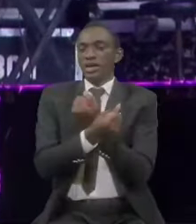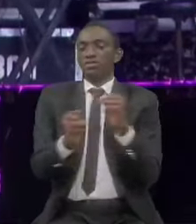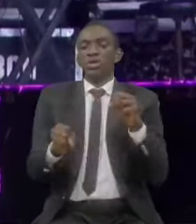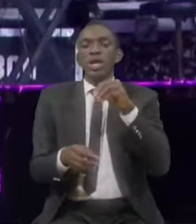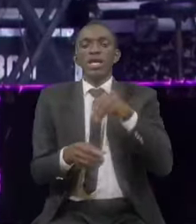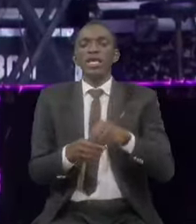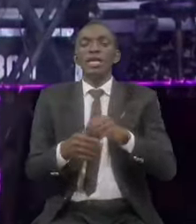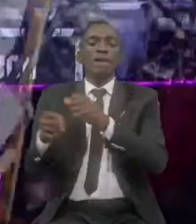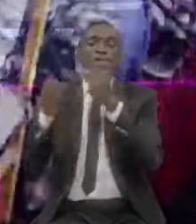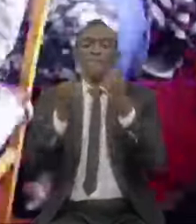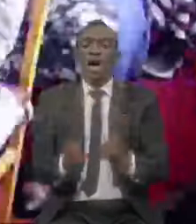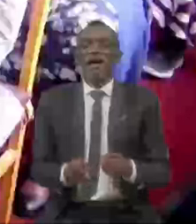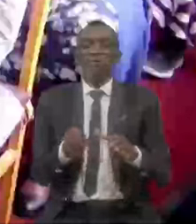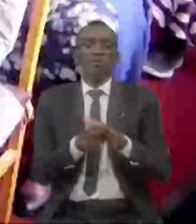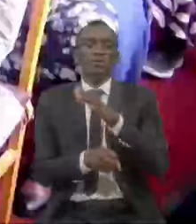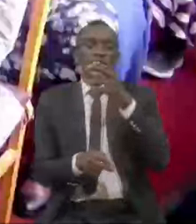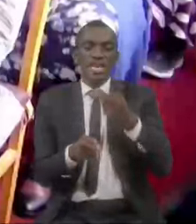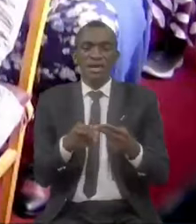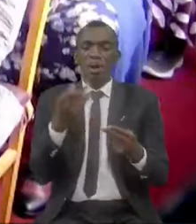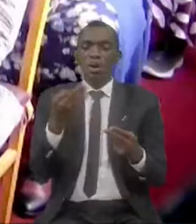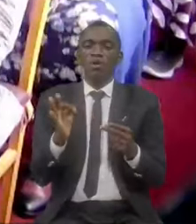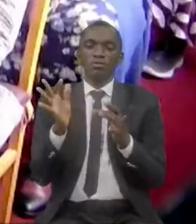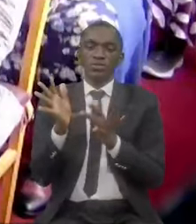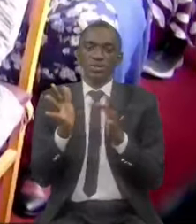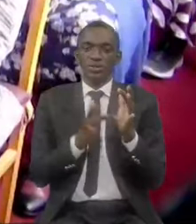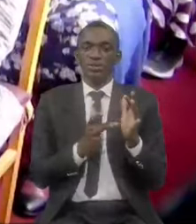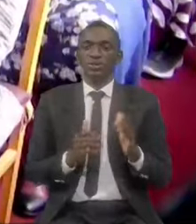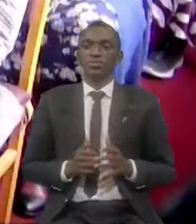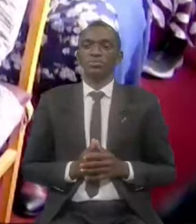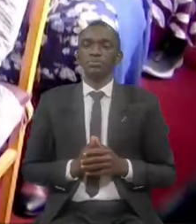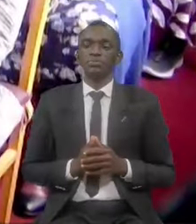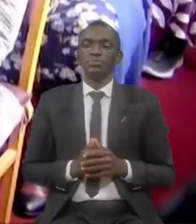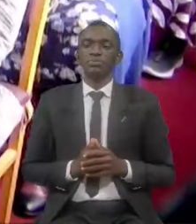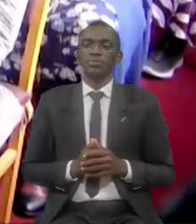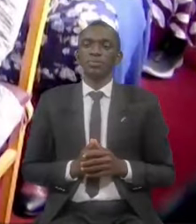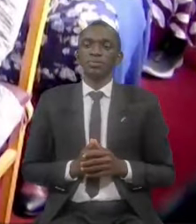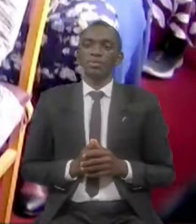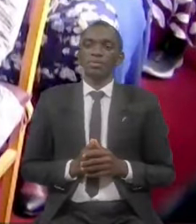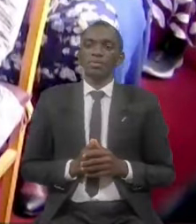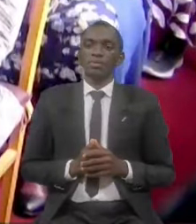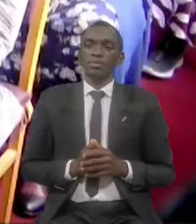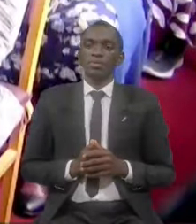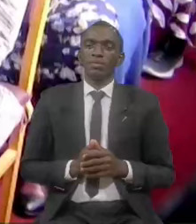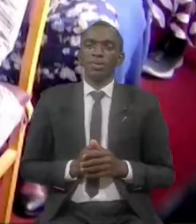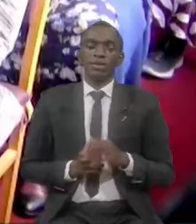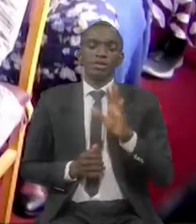Le présent salut dans le puissant nom de Jésus.